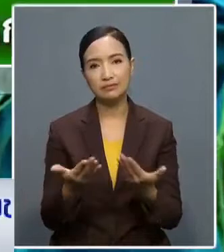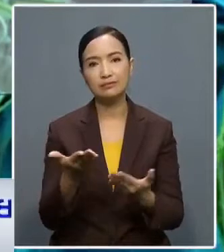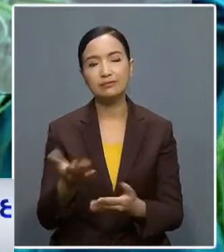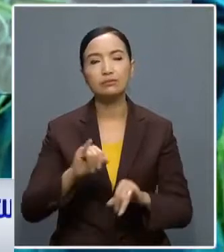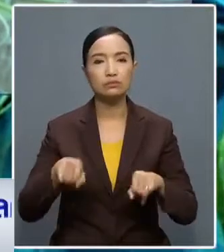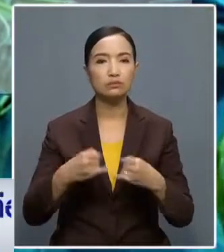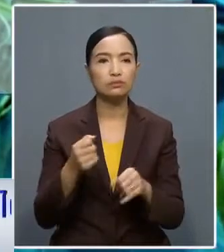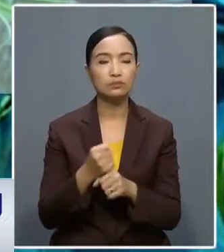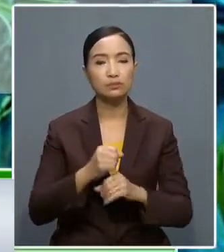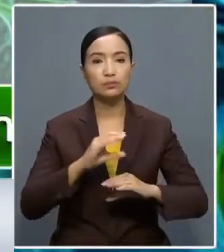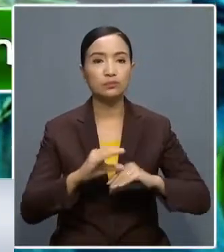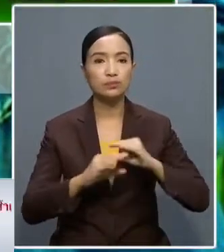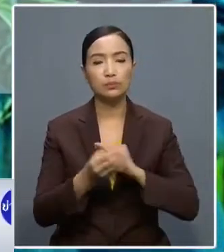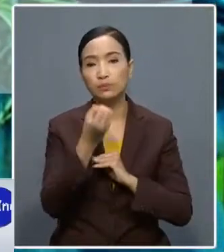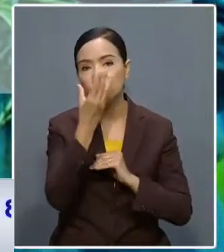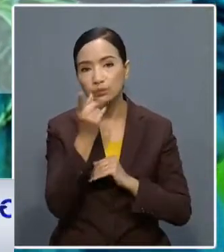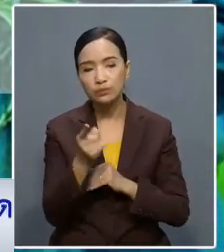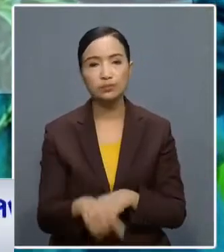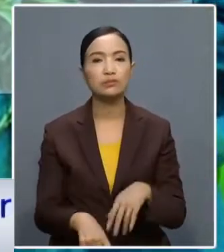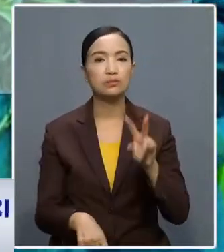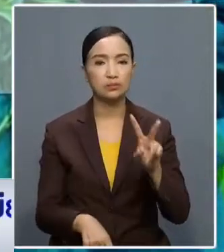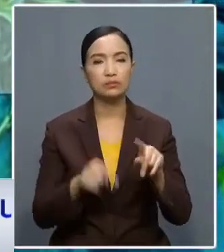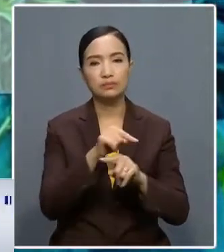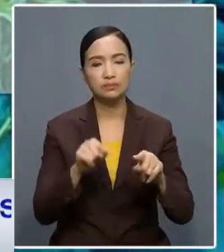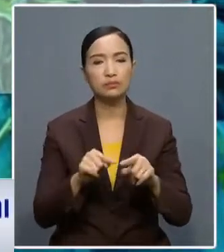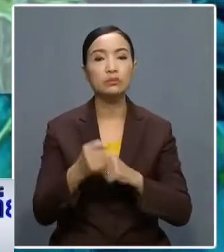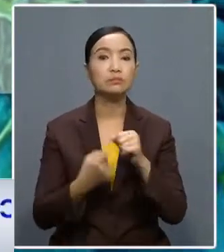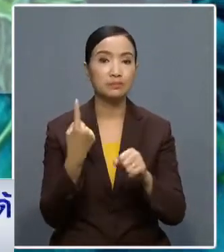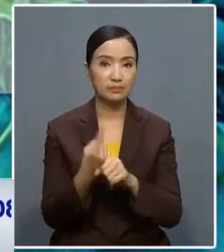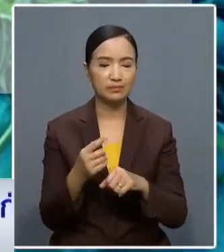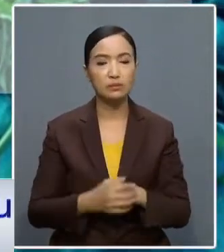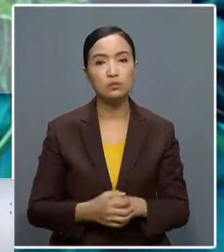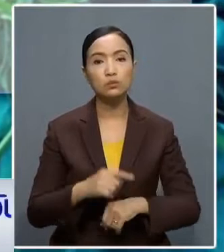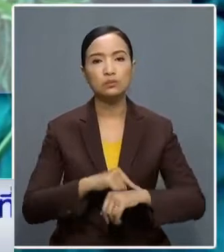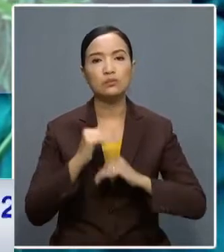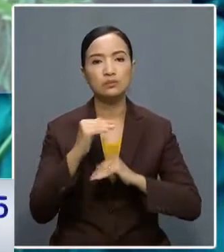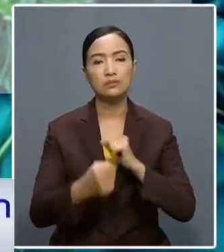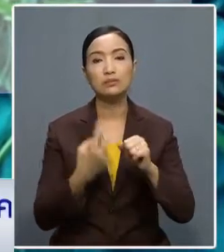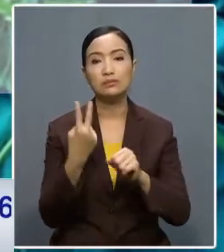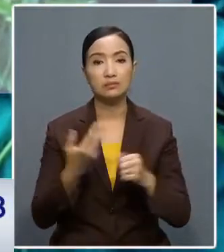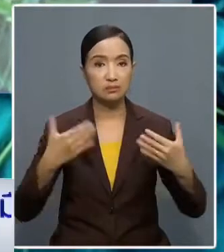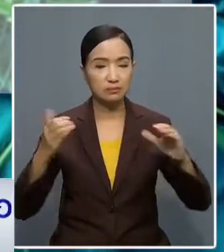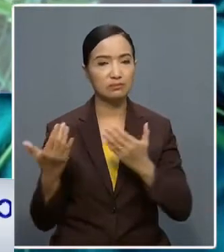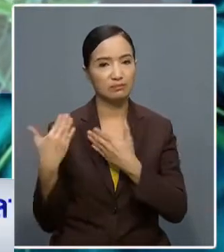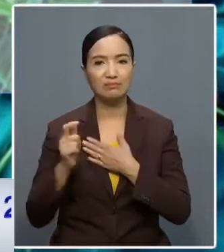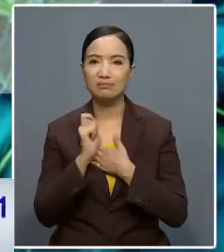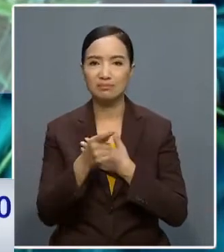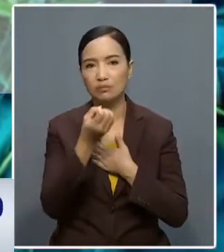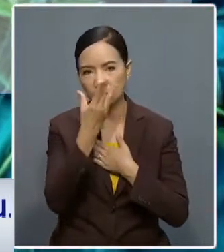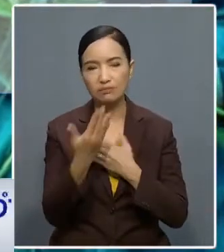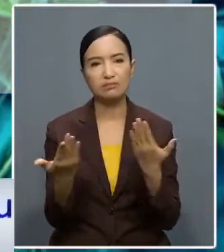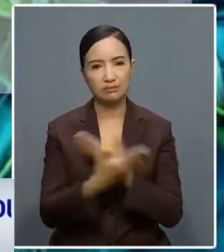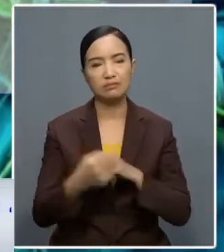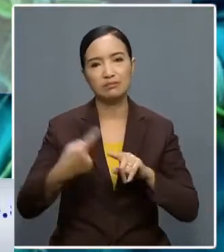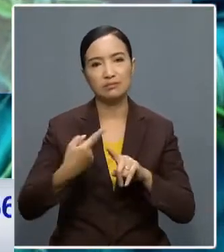การหรือว่าโครงการเนี้ยอัตราดอกเบี้ยเนี่ยร้อยละ2ต่อปีนะครับระยะเวลา2ปีรัฐบาลเนี่ยรับภาระจ่ายดอกเบี้ยให้กับลูกค้าเนี่ย